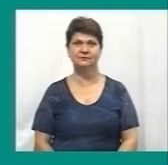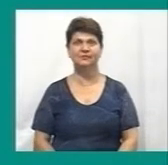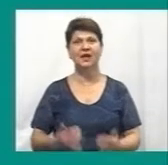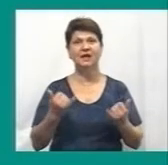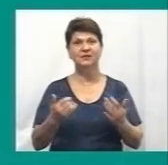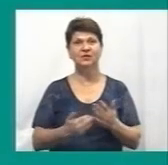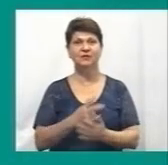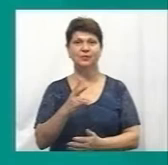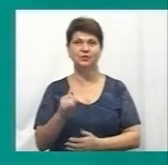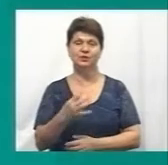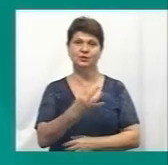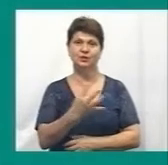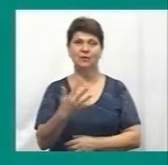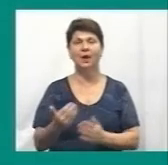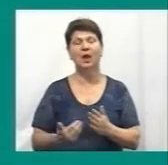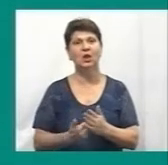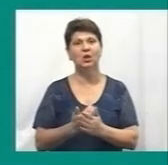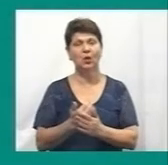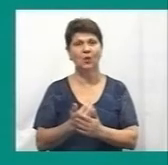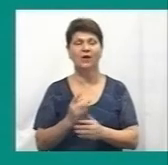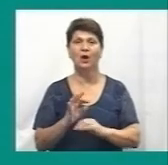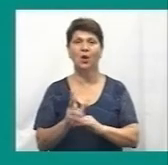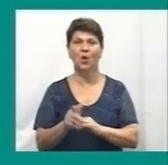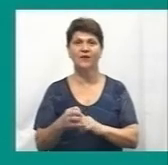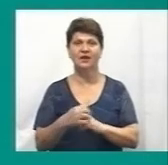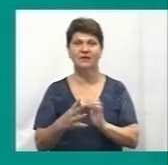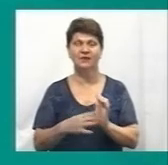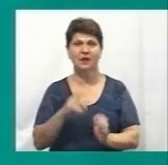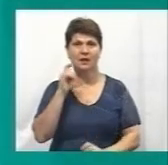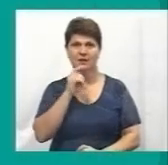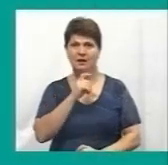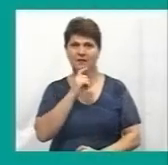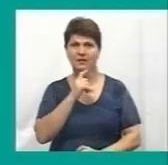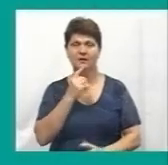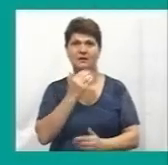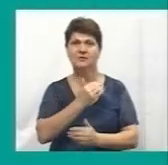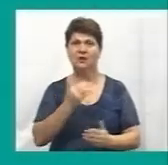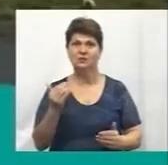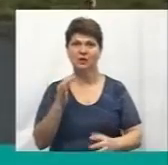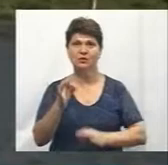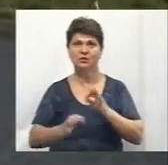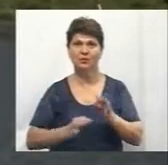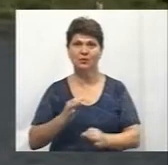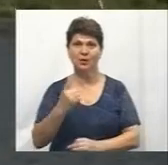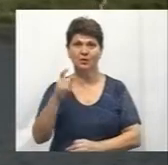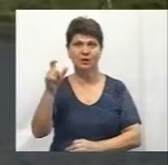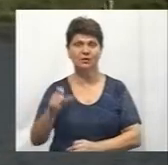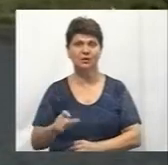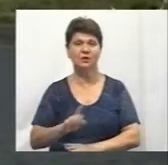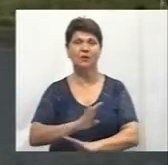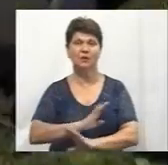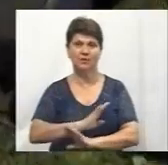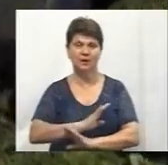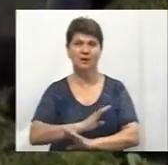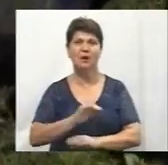Сьогодні у випуску 45 нових випадків COVID-19 на Вінниччині. За останню добу одна людина померла. Купатися заборонено. Вода